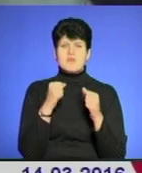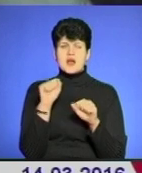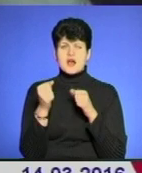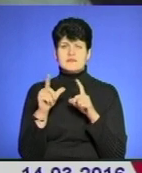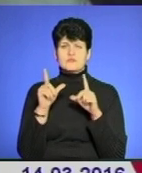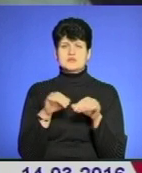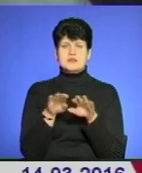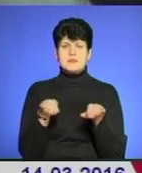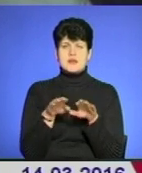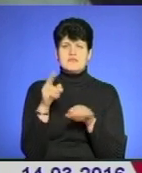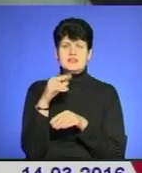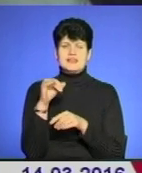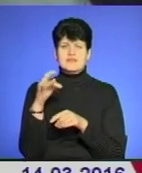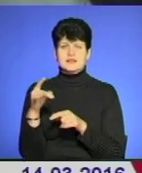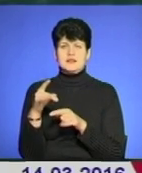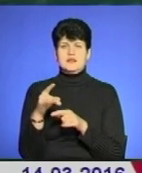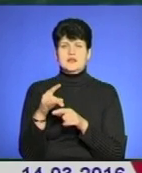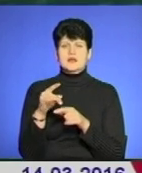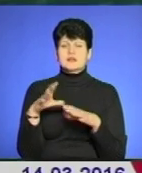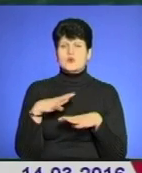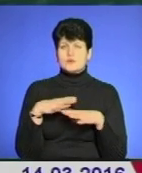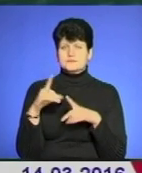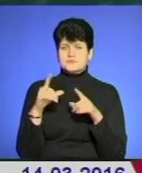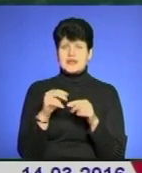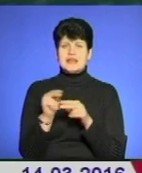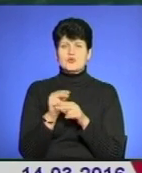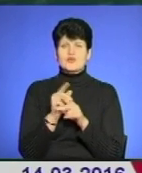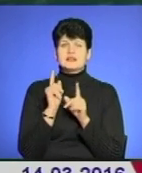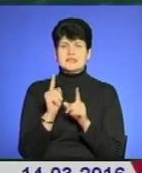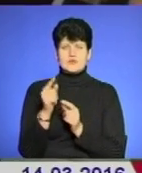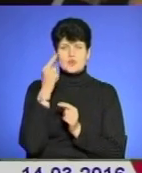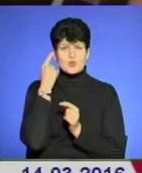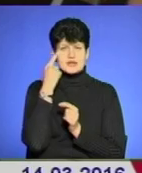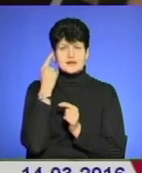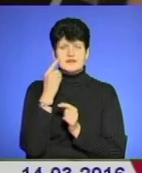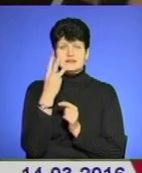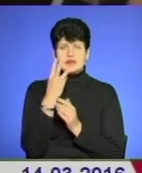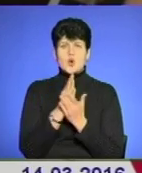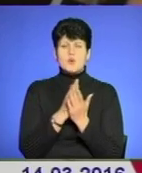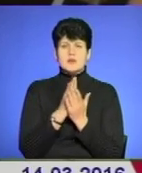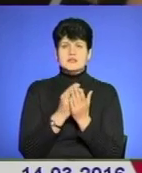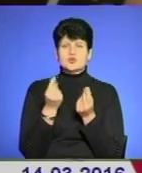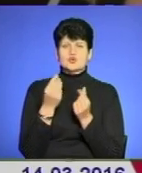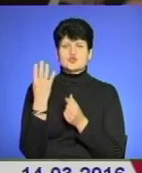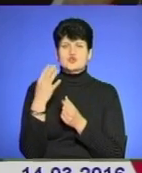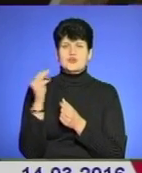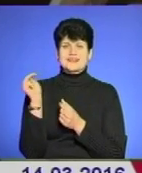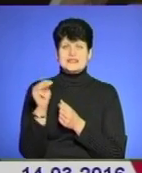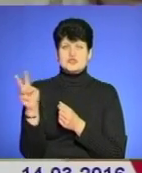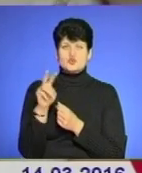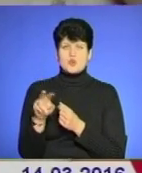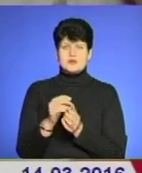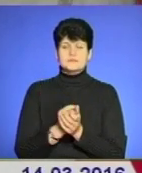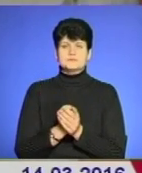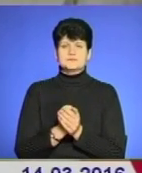на плавання в дельфінарії, катають на конях. Лікували дівчинку навіть у Китаї. 3 операції коштували 40 тисяч доларів.